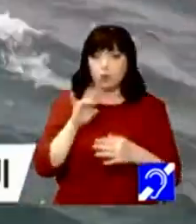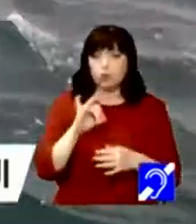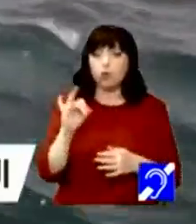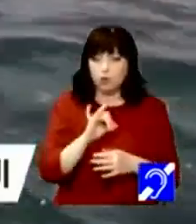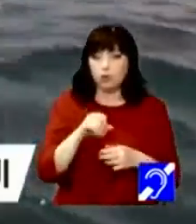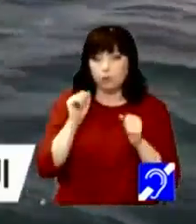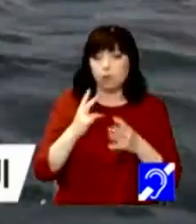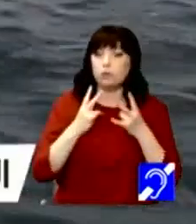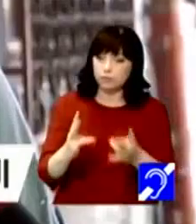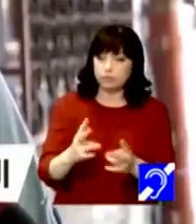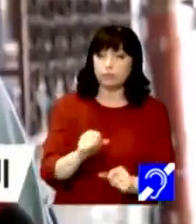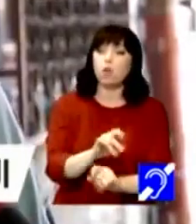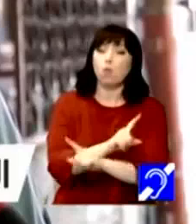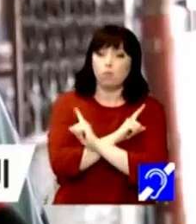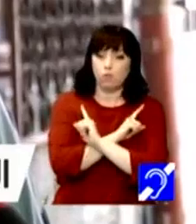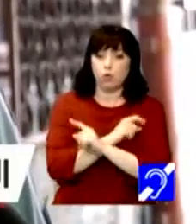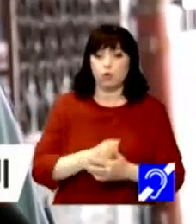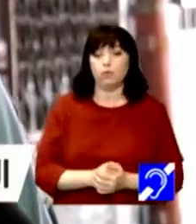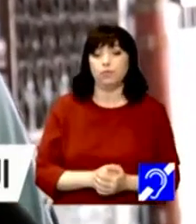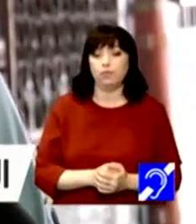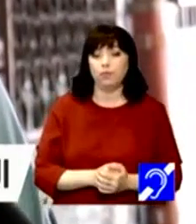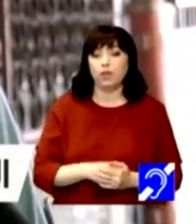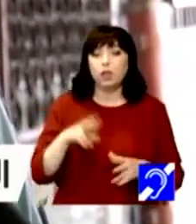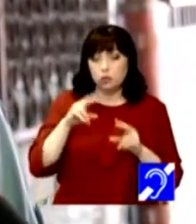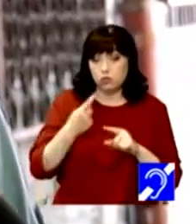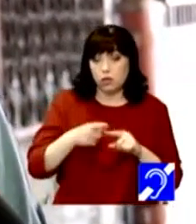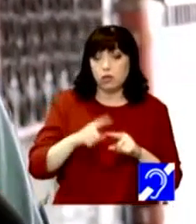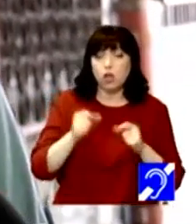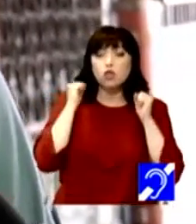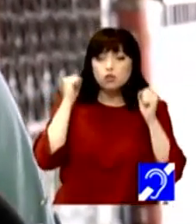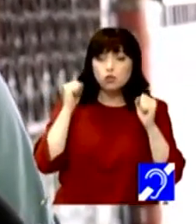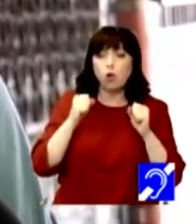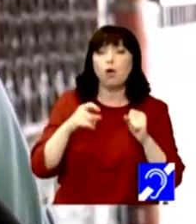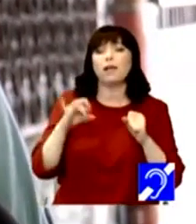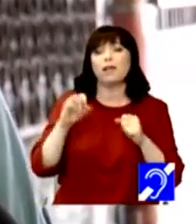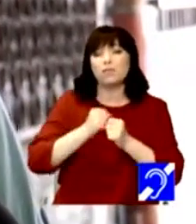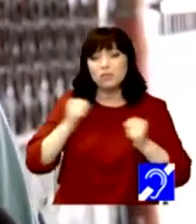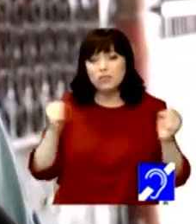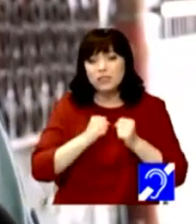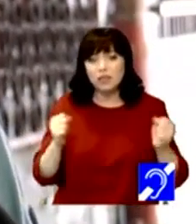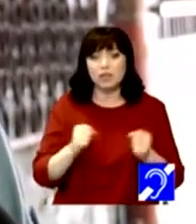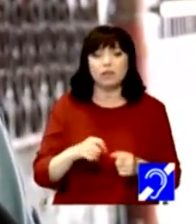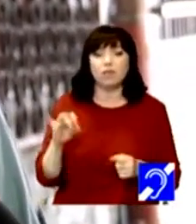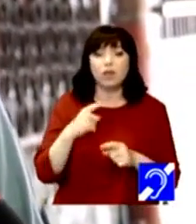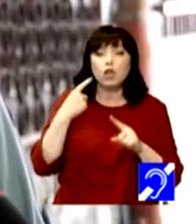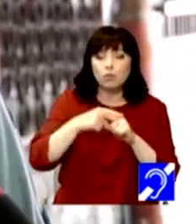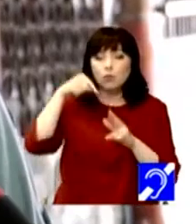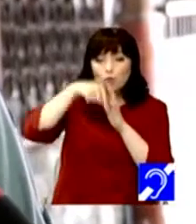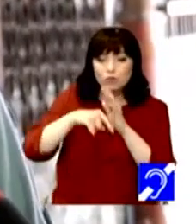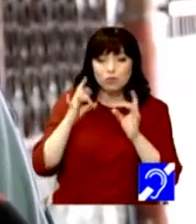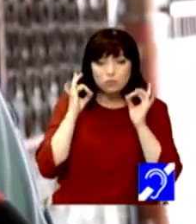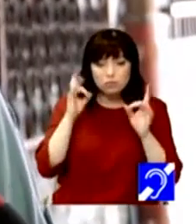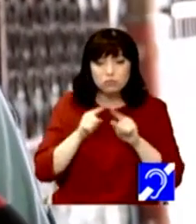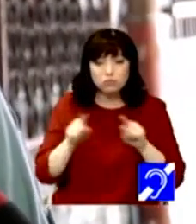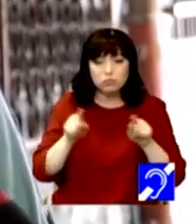și pot cauza moartea. Datorită zgomotelor foarte puternice, produse de explozii, cât și de activitatea sonarelor militare, acestea pot